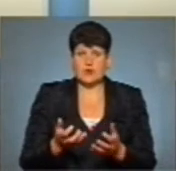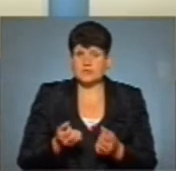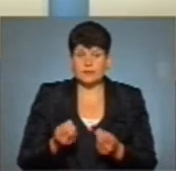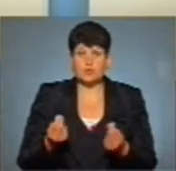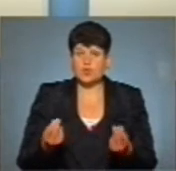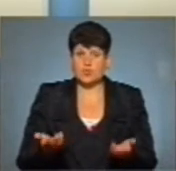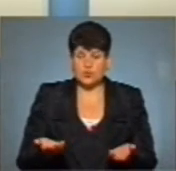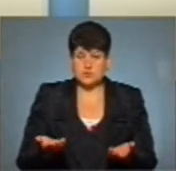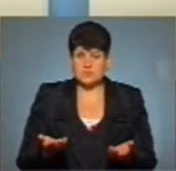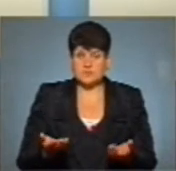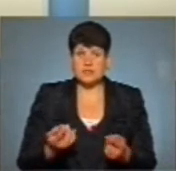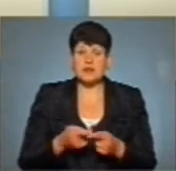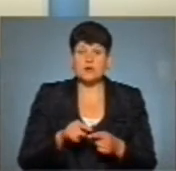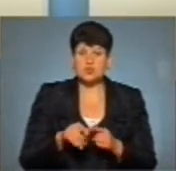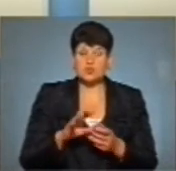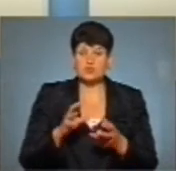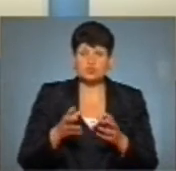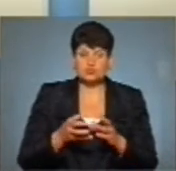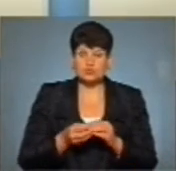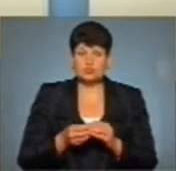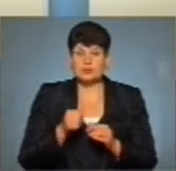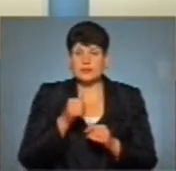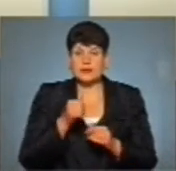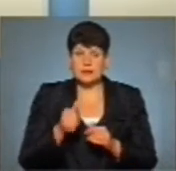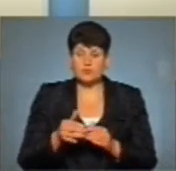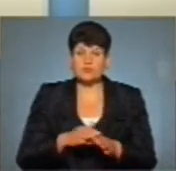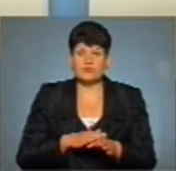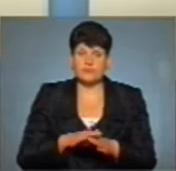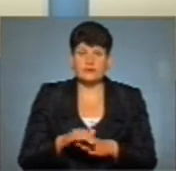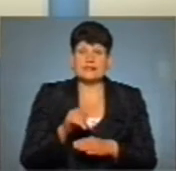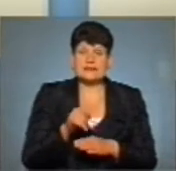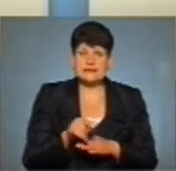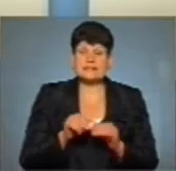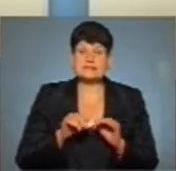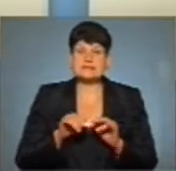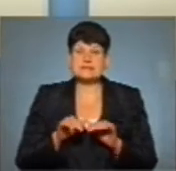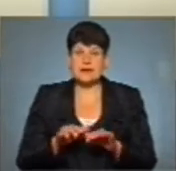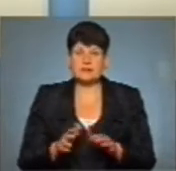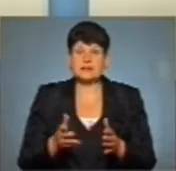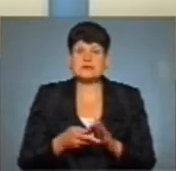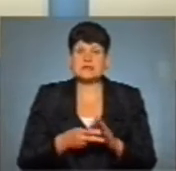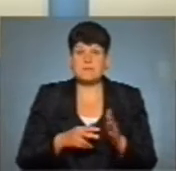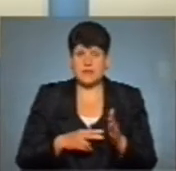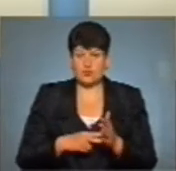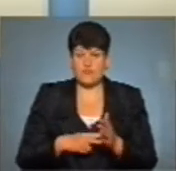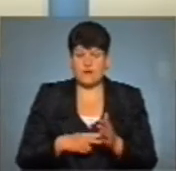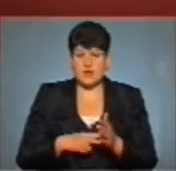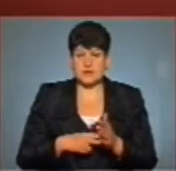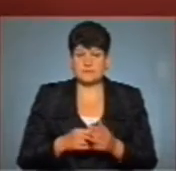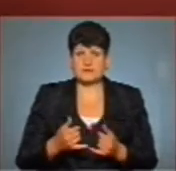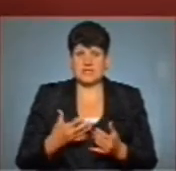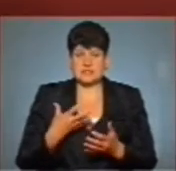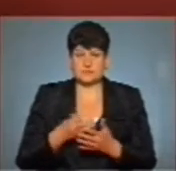кошти, відповідно на цю суму недоотриманих коштів вони не можуть виконати ті заходи, які вони запланували для